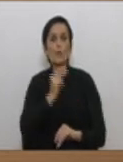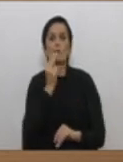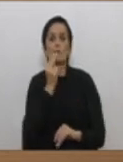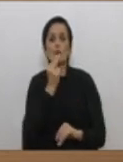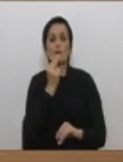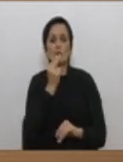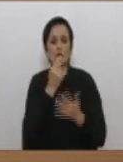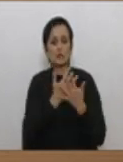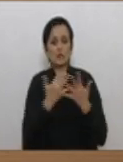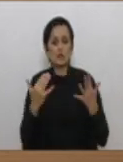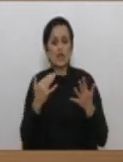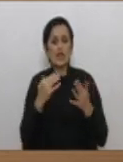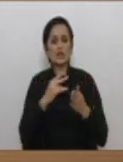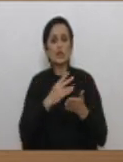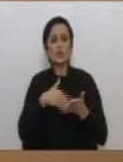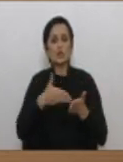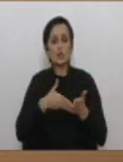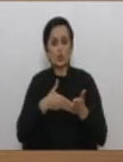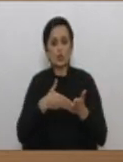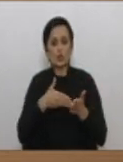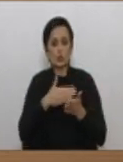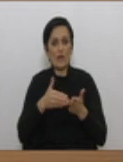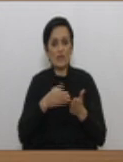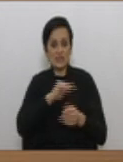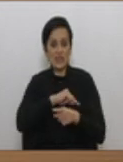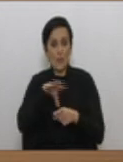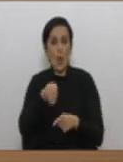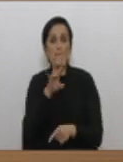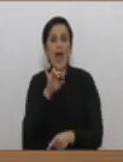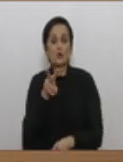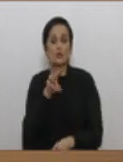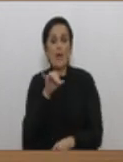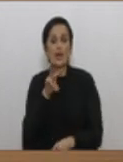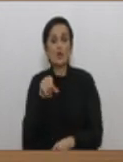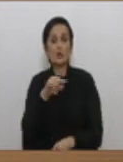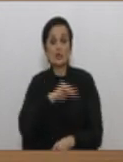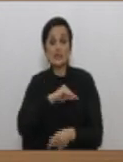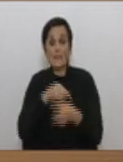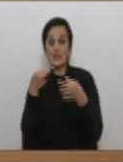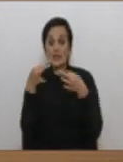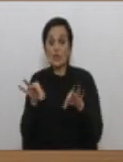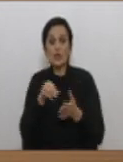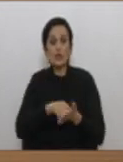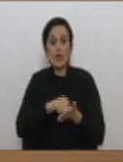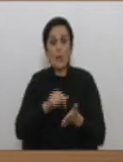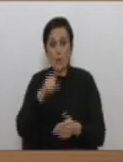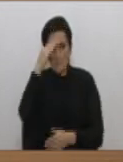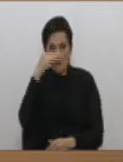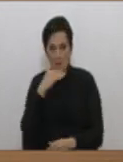umneobis samsakhurshi Marcosiani, Martiros Marcosiani, da gamoushves samsakhuridan kholod imis gamo rom mamamisi